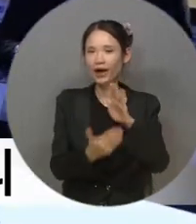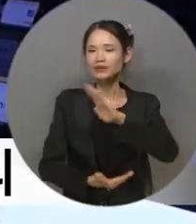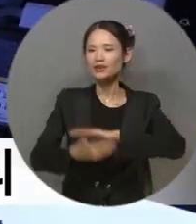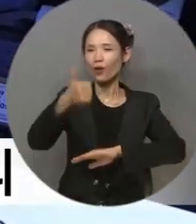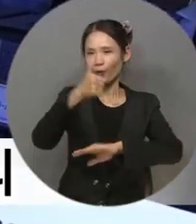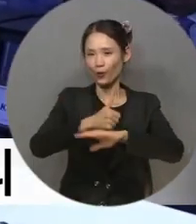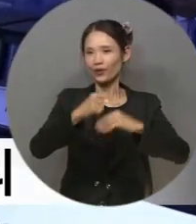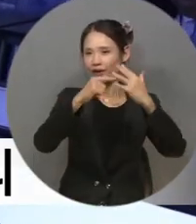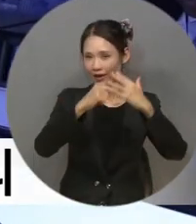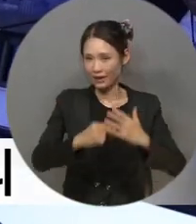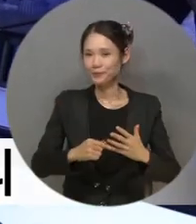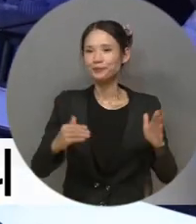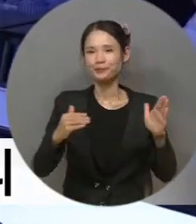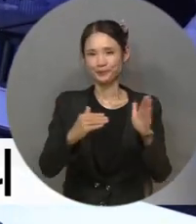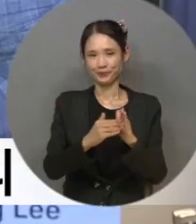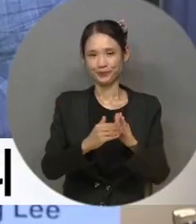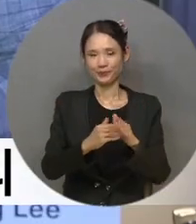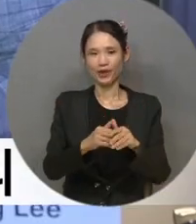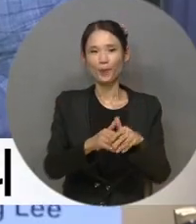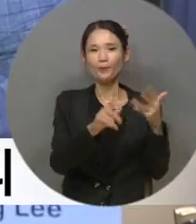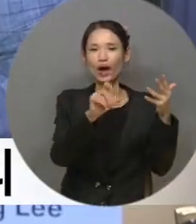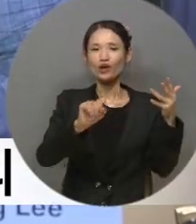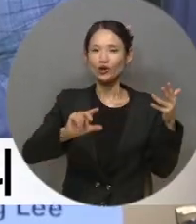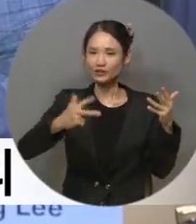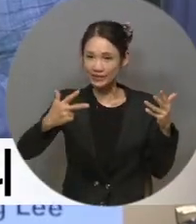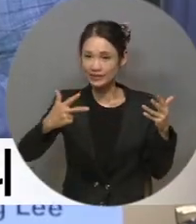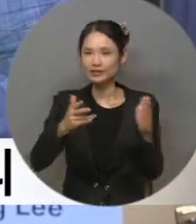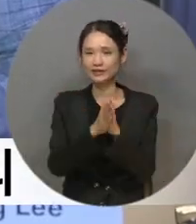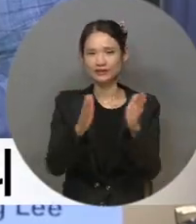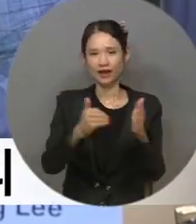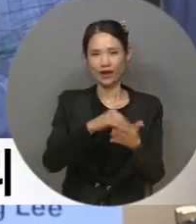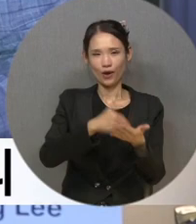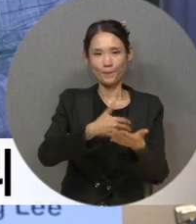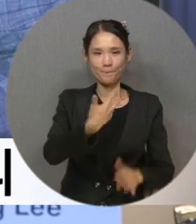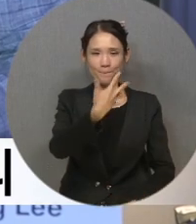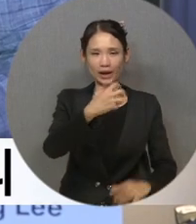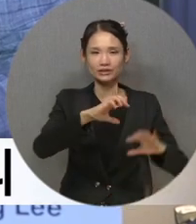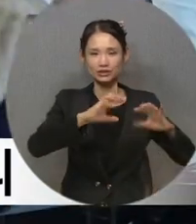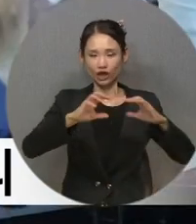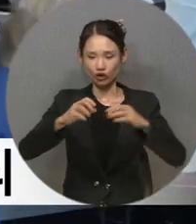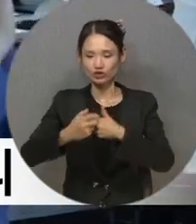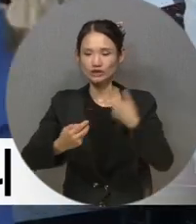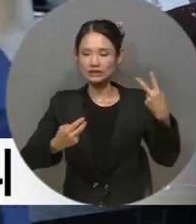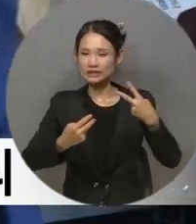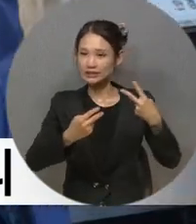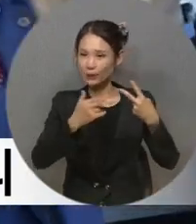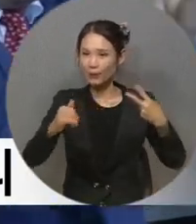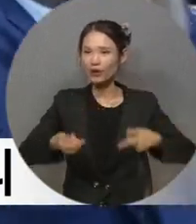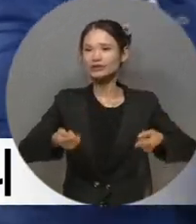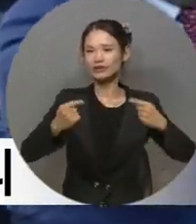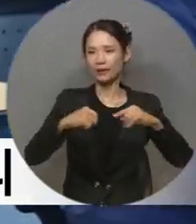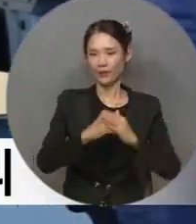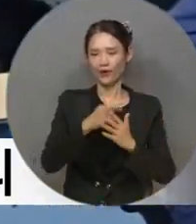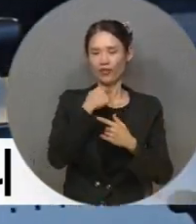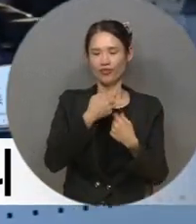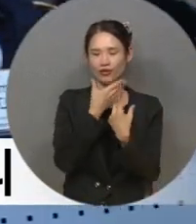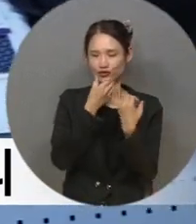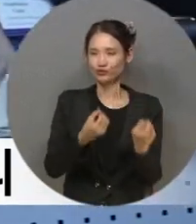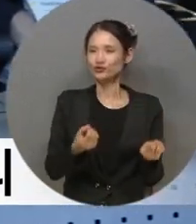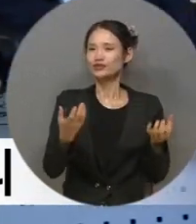내렸습니다. 7일 시작된 이번 대회는 80개국 2천여 명이 참여하는 축제의 장으로